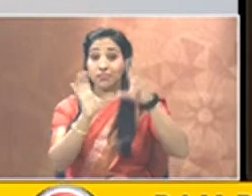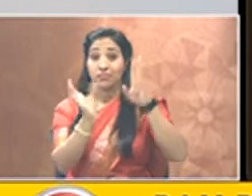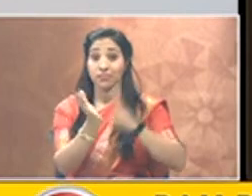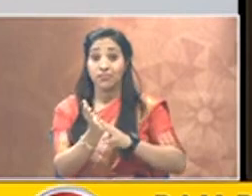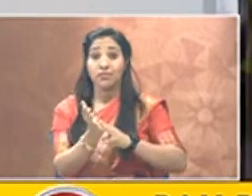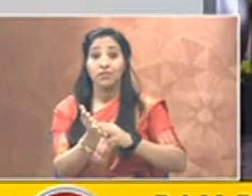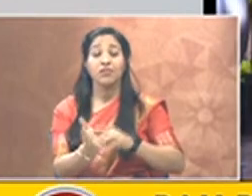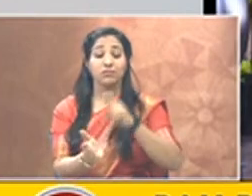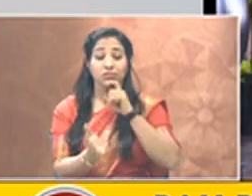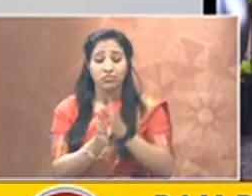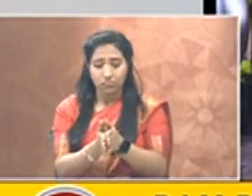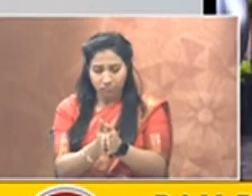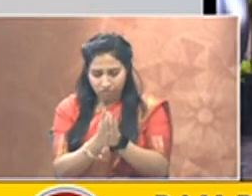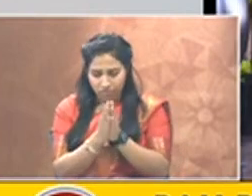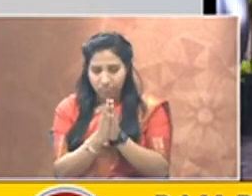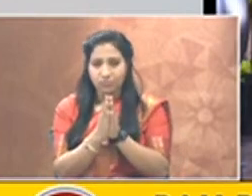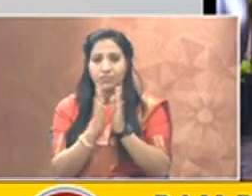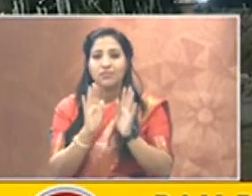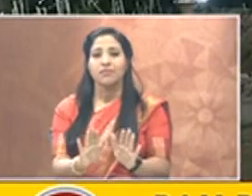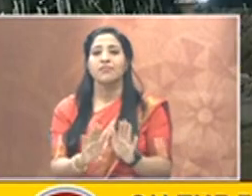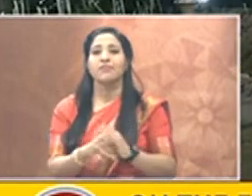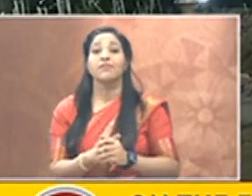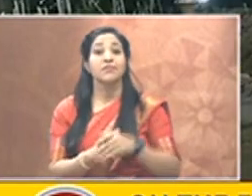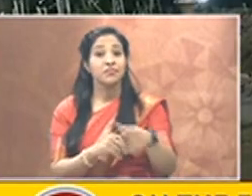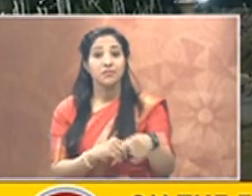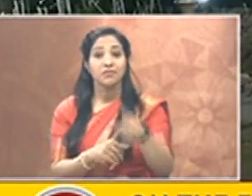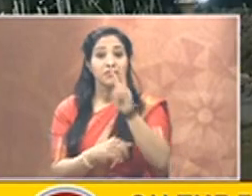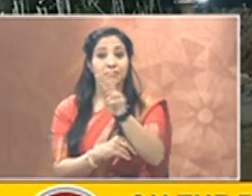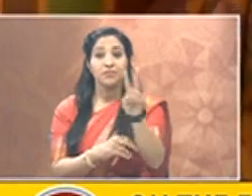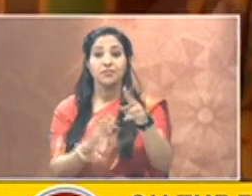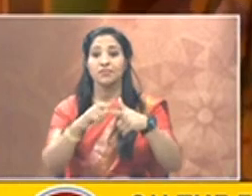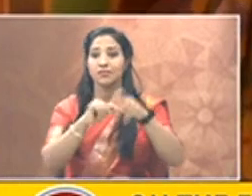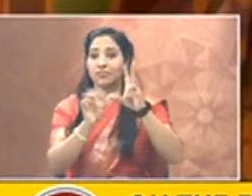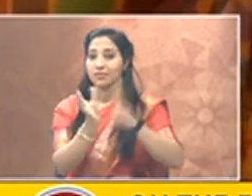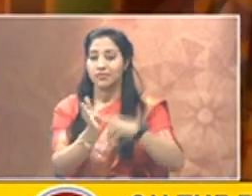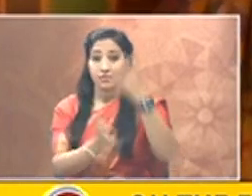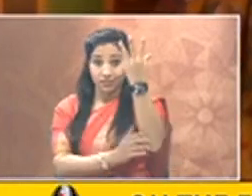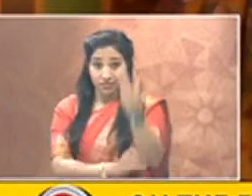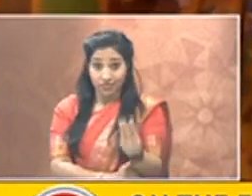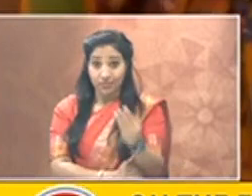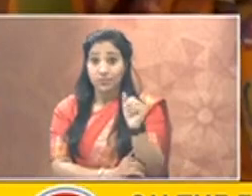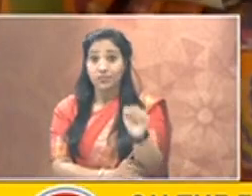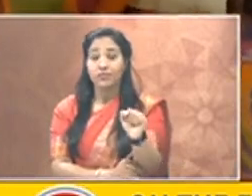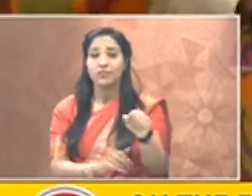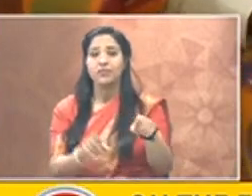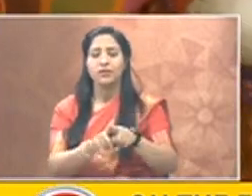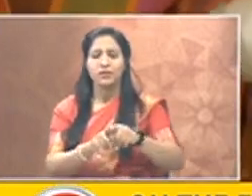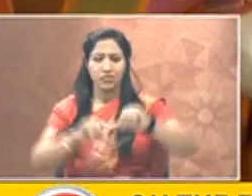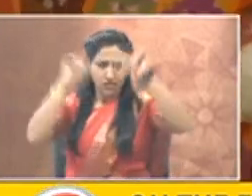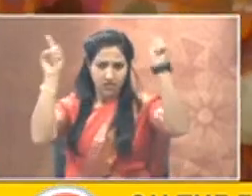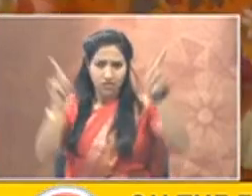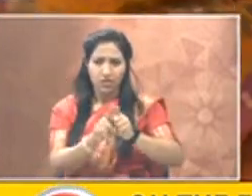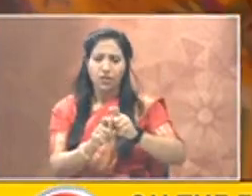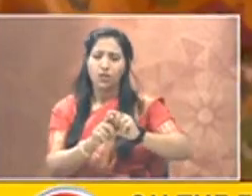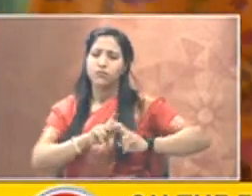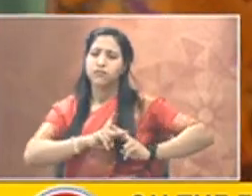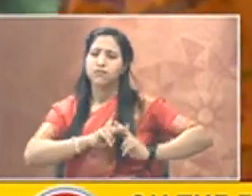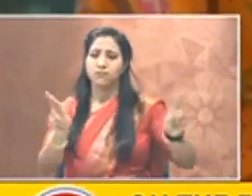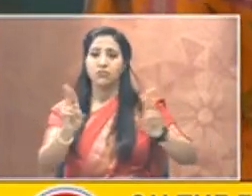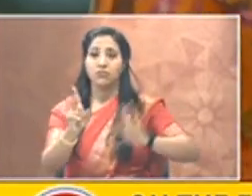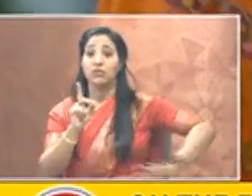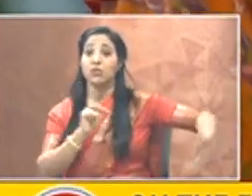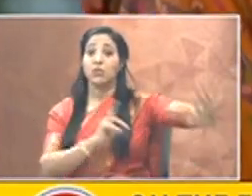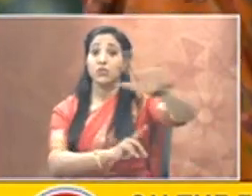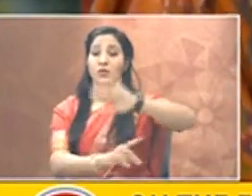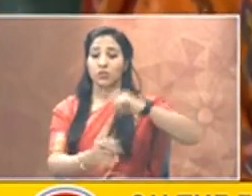के चरणों में समर्पित किया। 22 जनवरी की शाम को पूरे देश ने